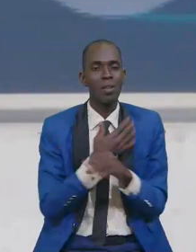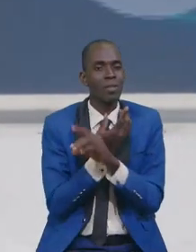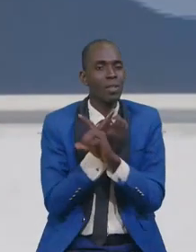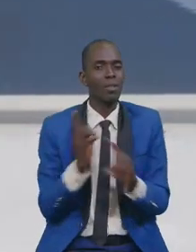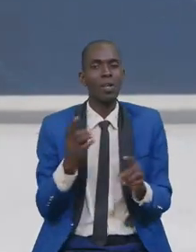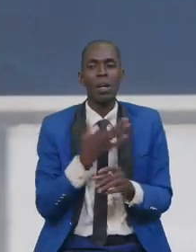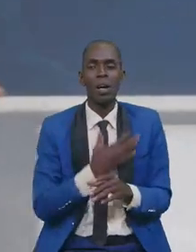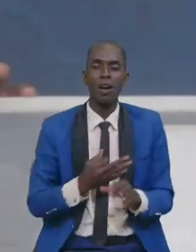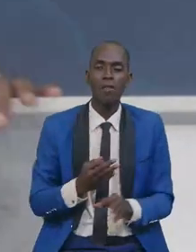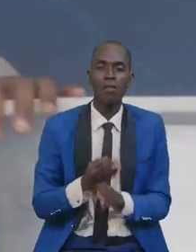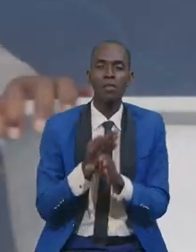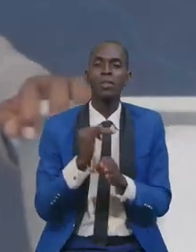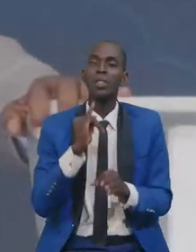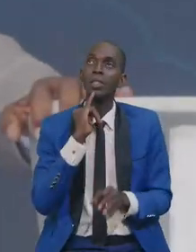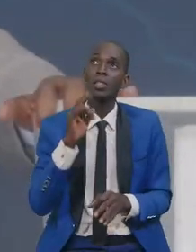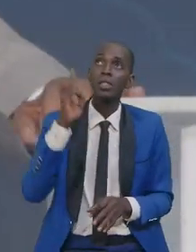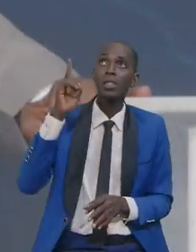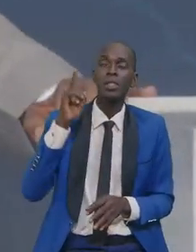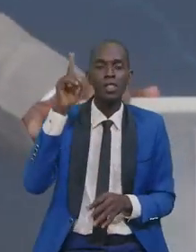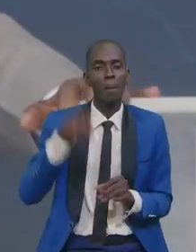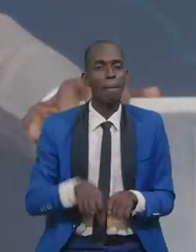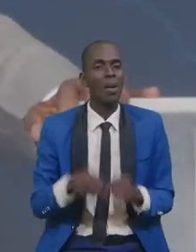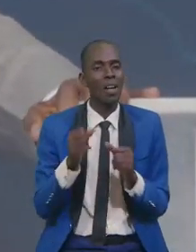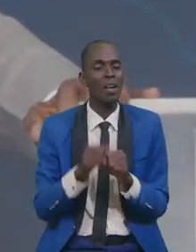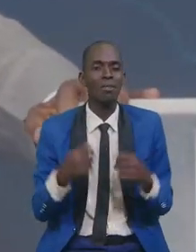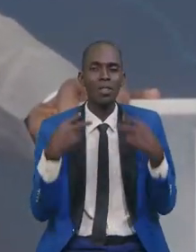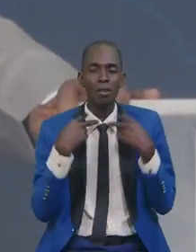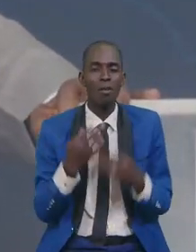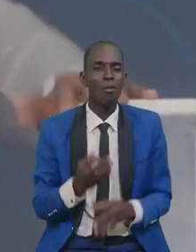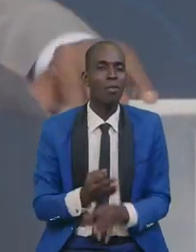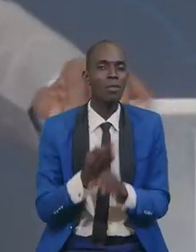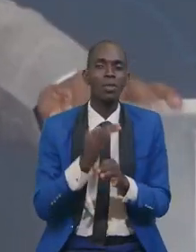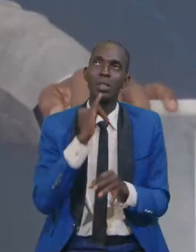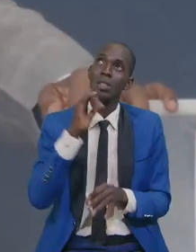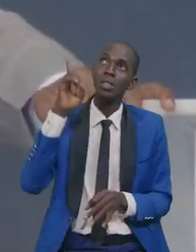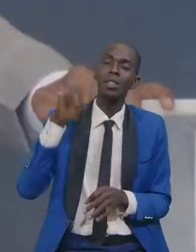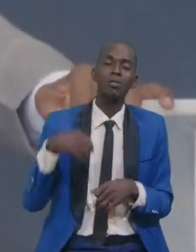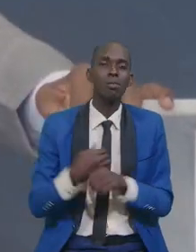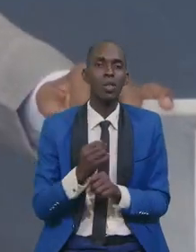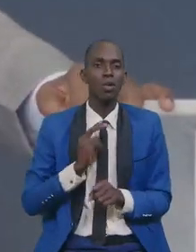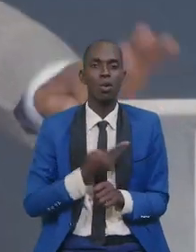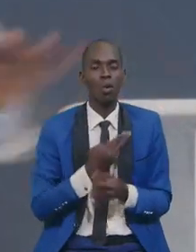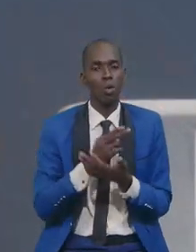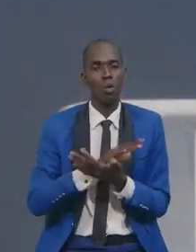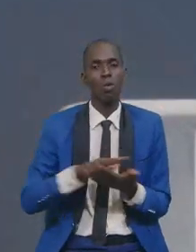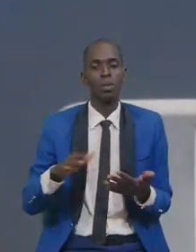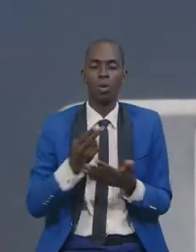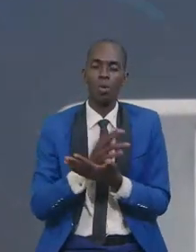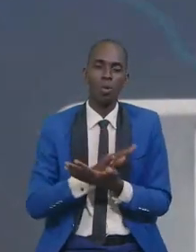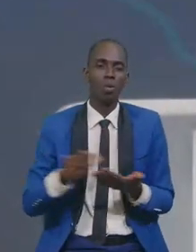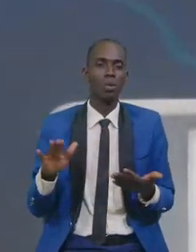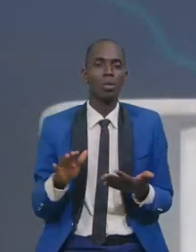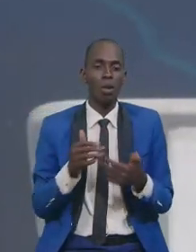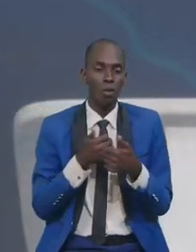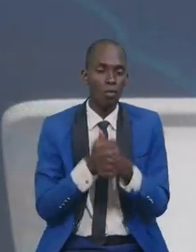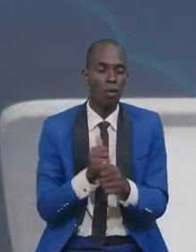Il guérit et délivre. Il est fidèle, il brise tous les jours. Il est fidèle, il nous rendra saints.